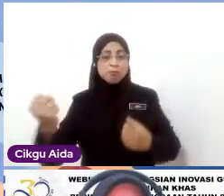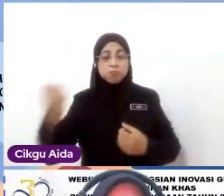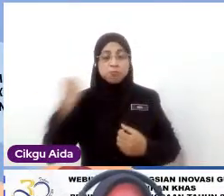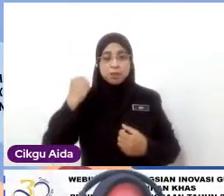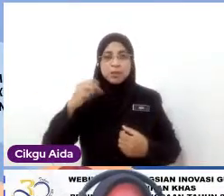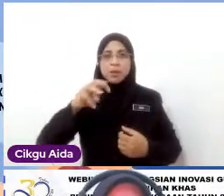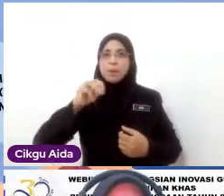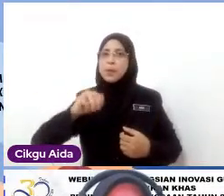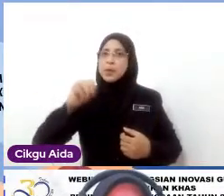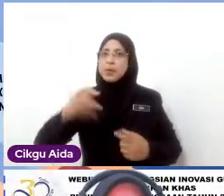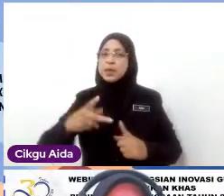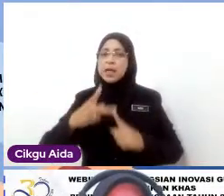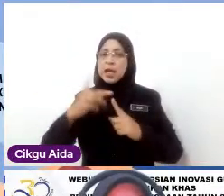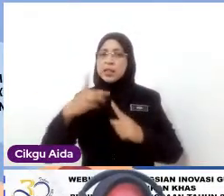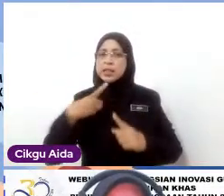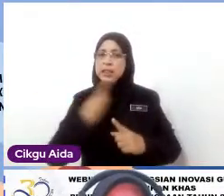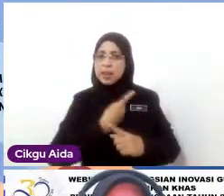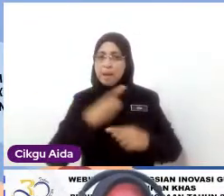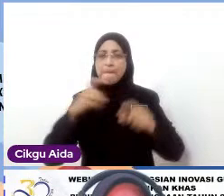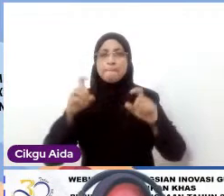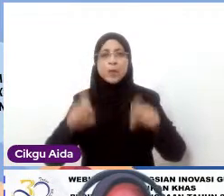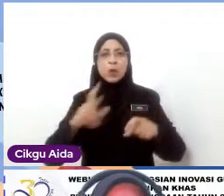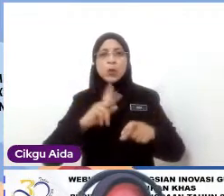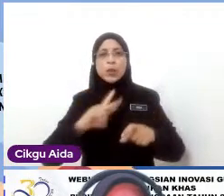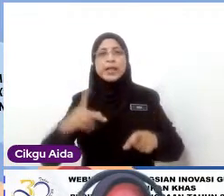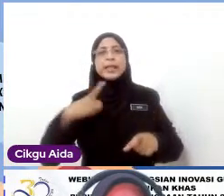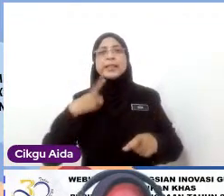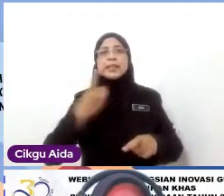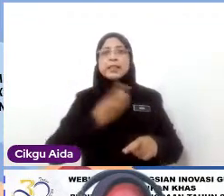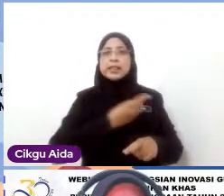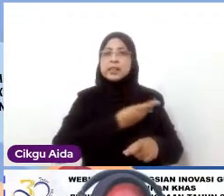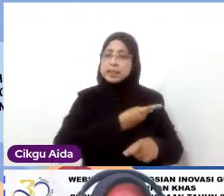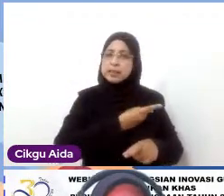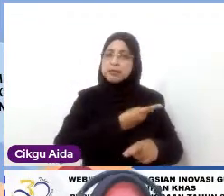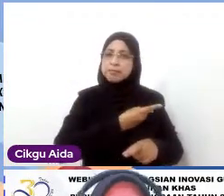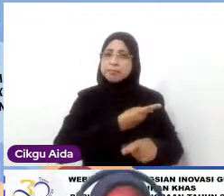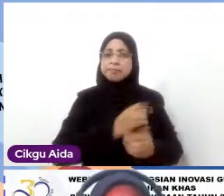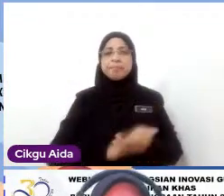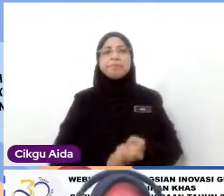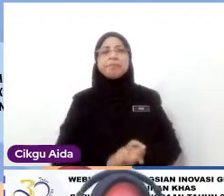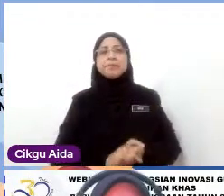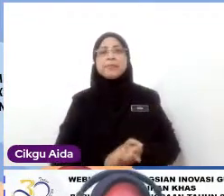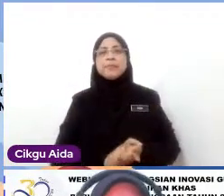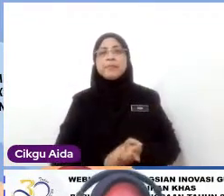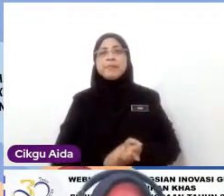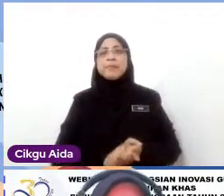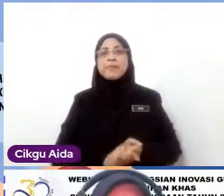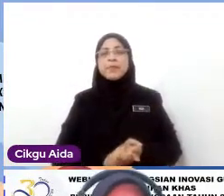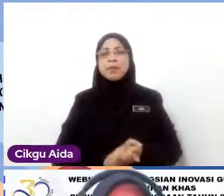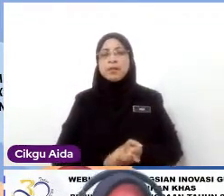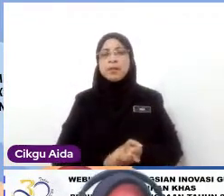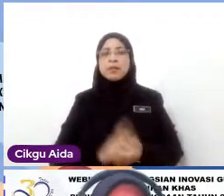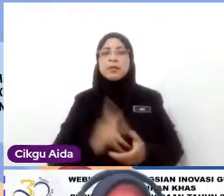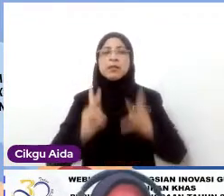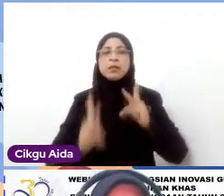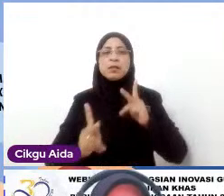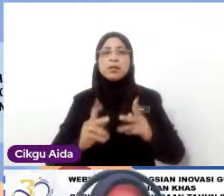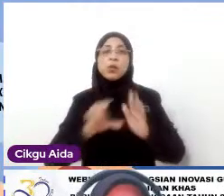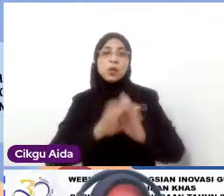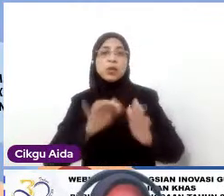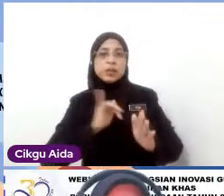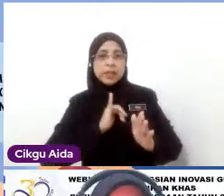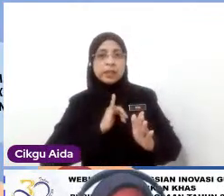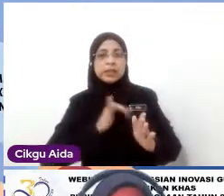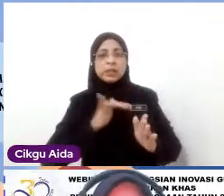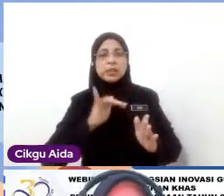perlukan lebih lagi. Contoh macam saya, kalau saya mencari kepuasan mengajar, of course lah saya berada di aliran perdana yang memang saya ajar je